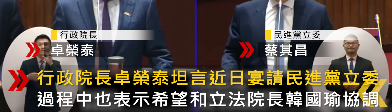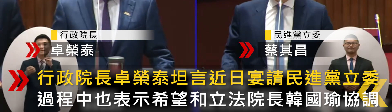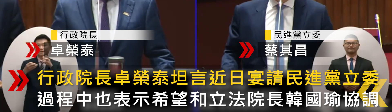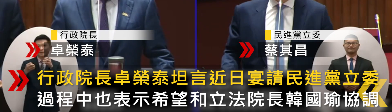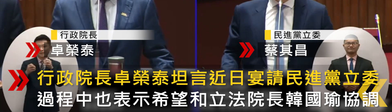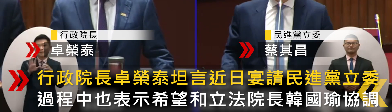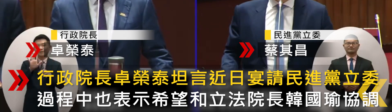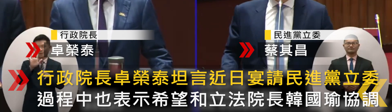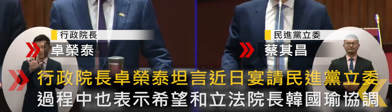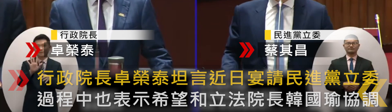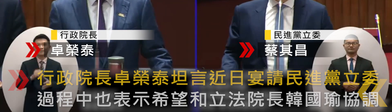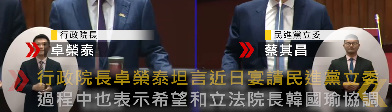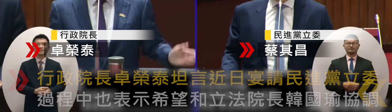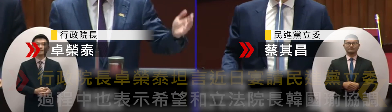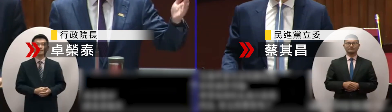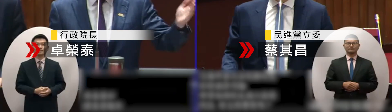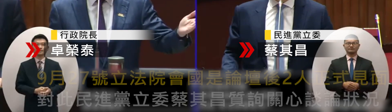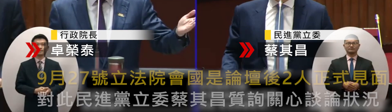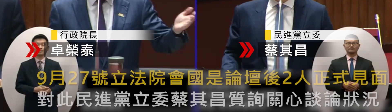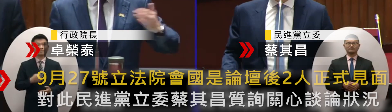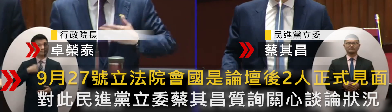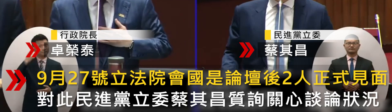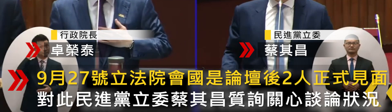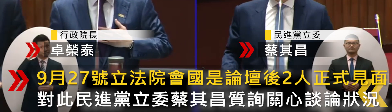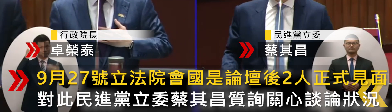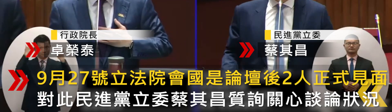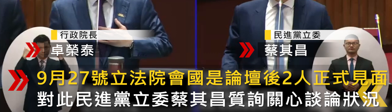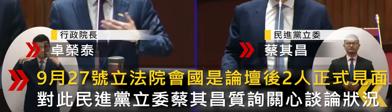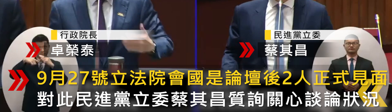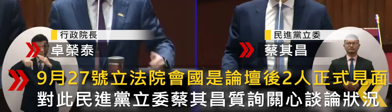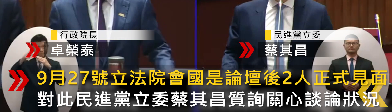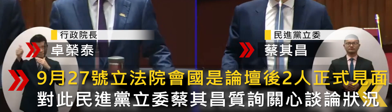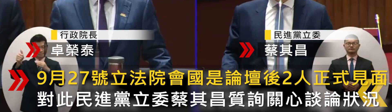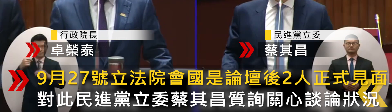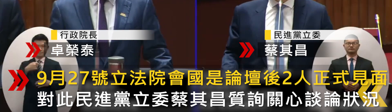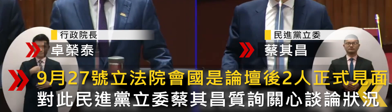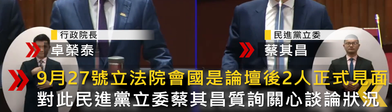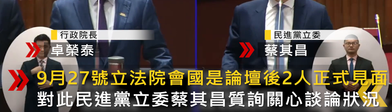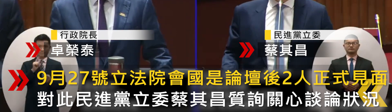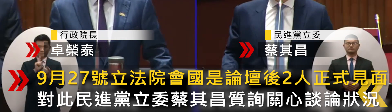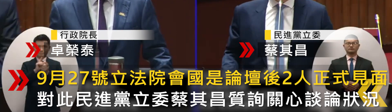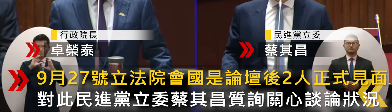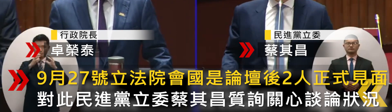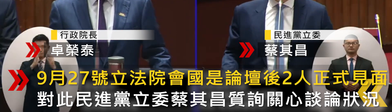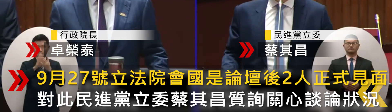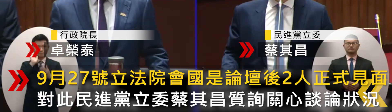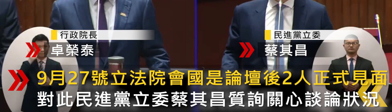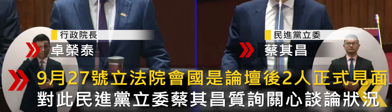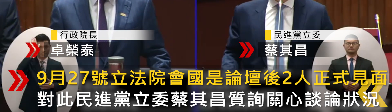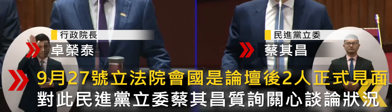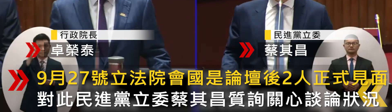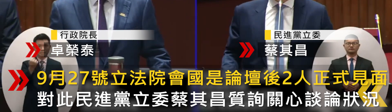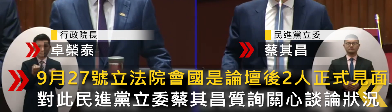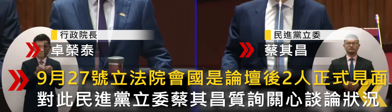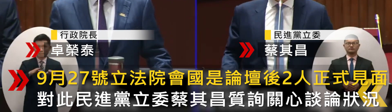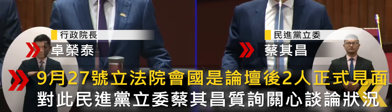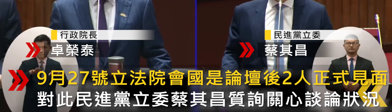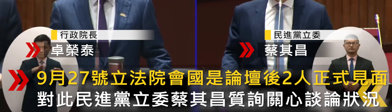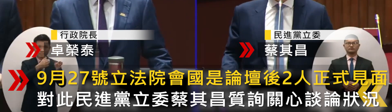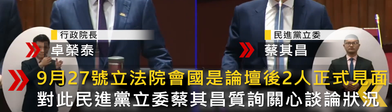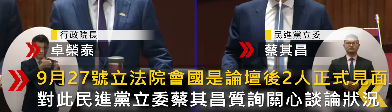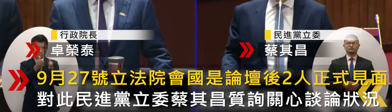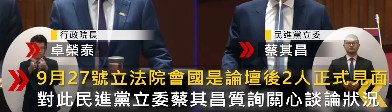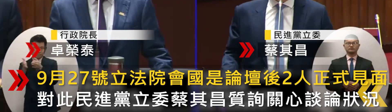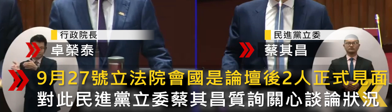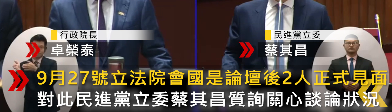们也谈了一个相关的事情。我想韩院长跟我都对于未来的国家应该发展的方向，以及应